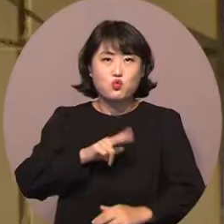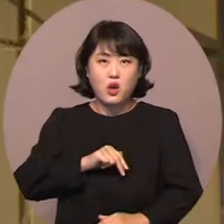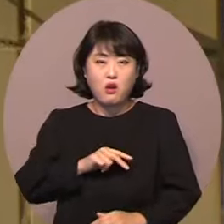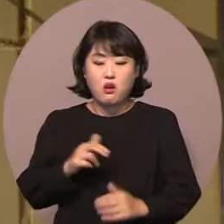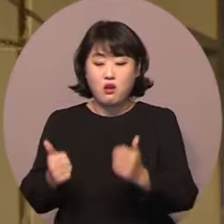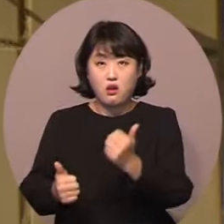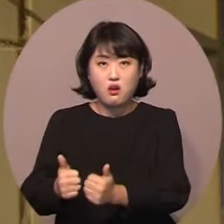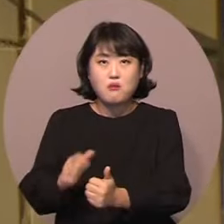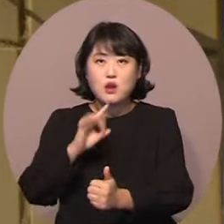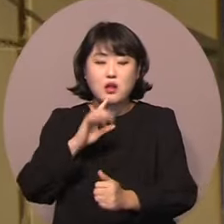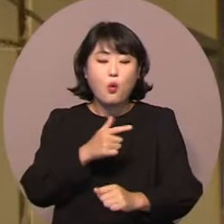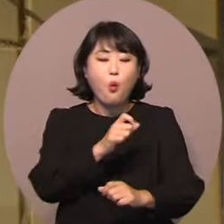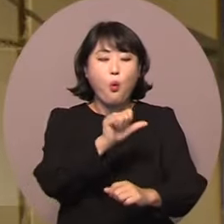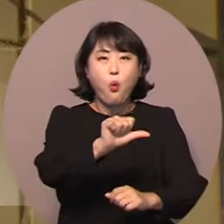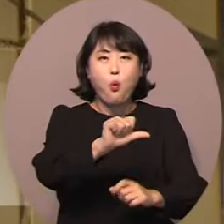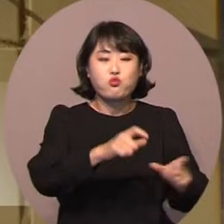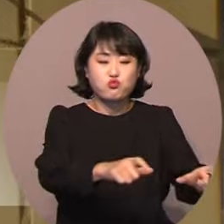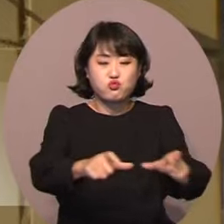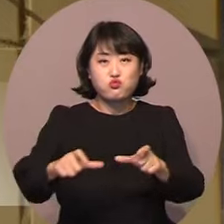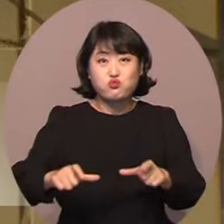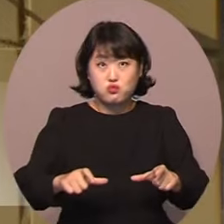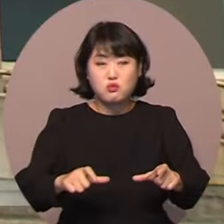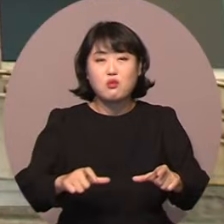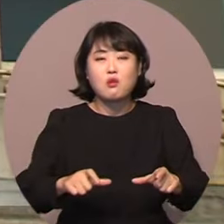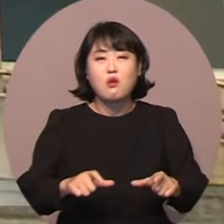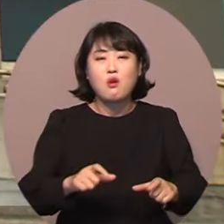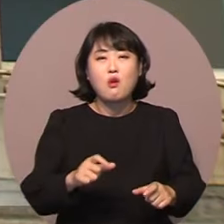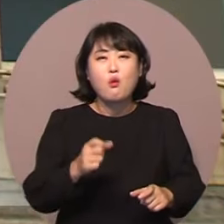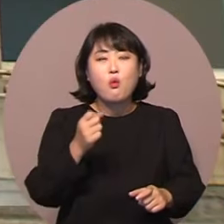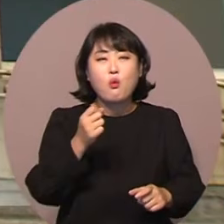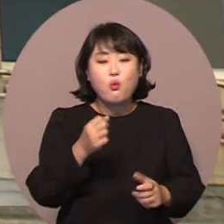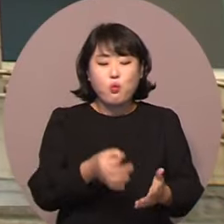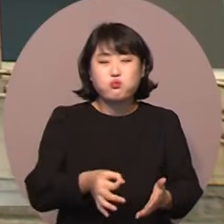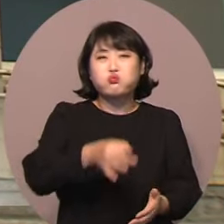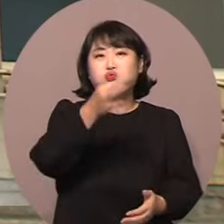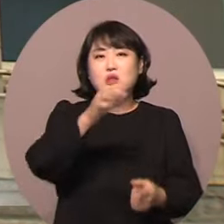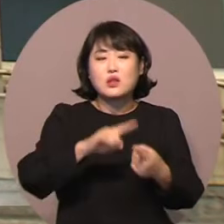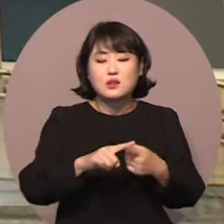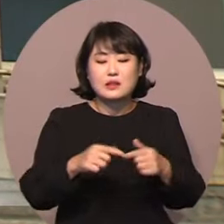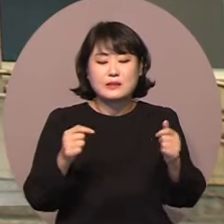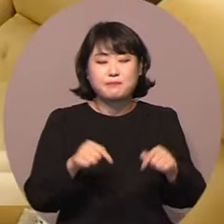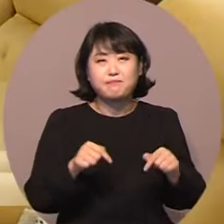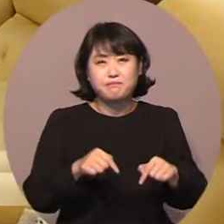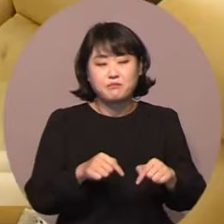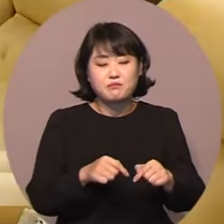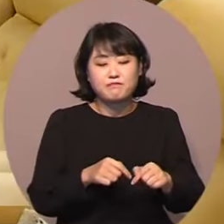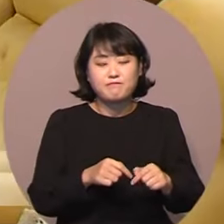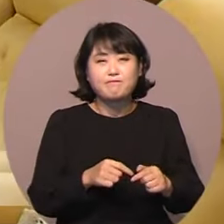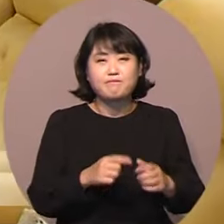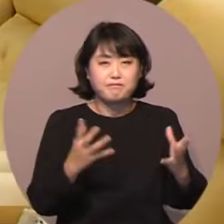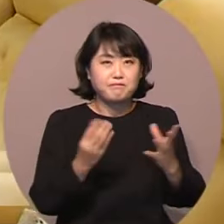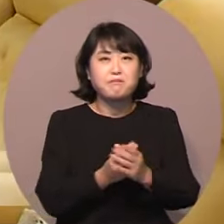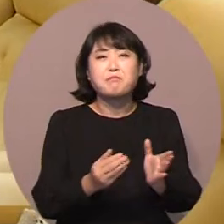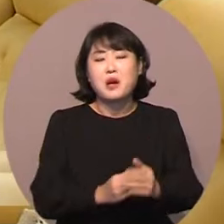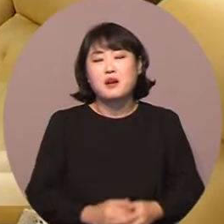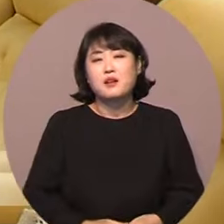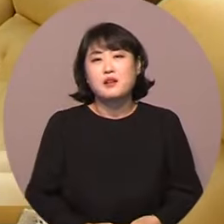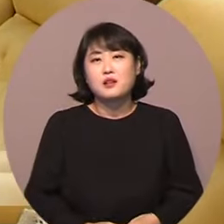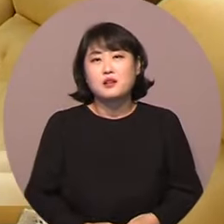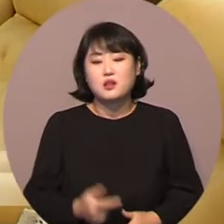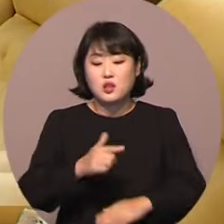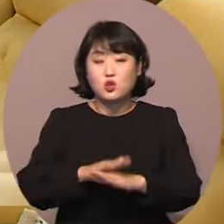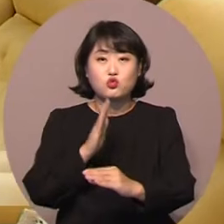아니라 다섯 개 구 의회도 의정비 인상에 관한 1차 심의를 모두 마쳤습니다 대전